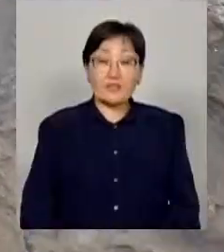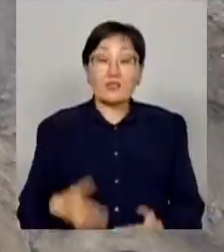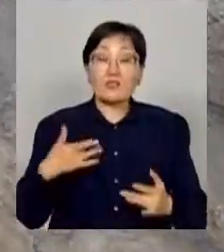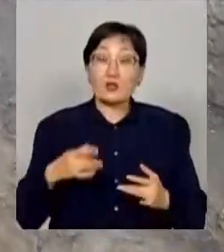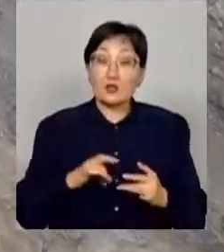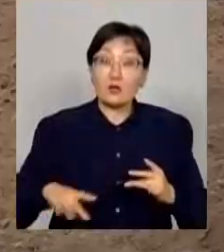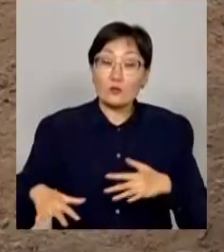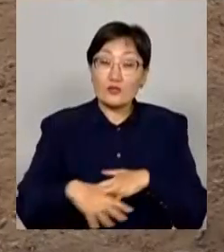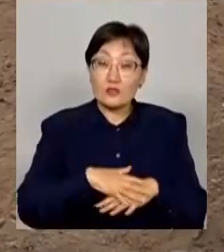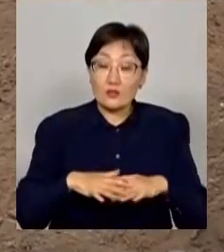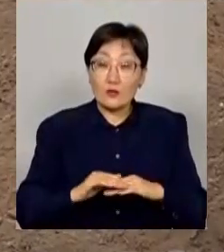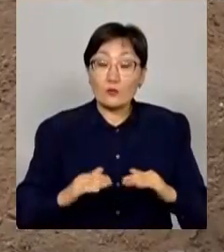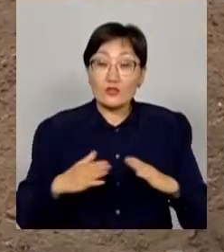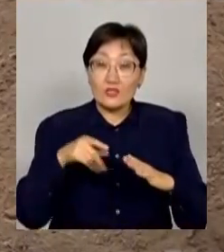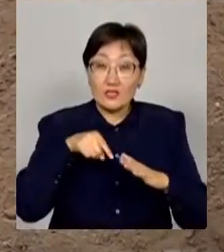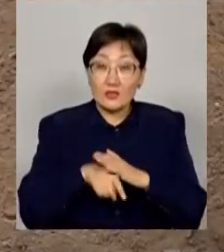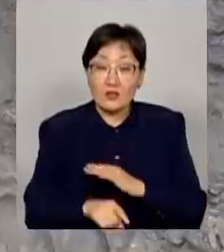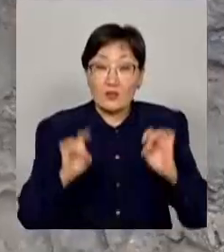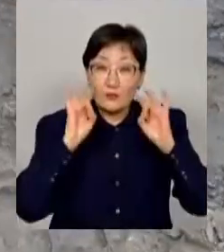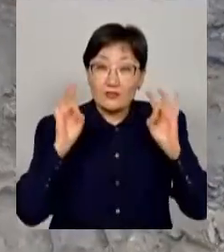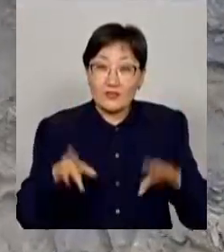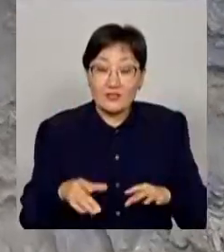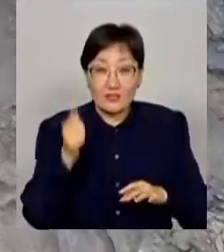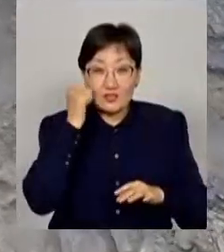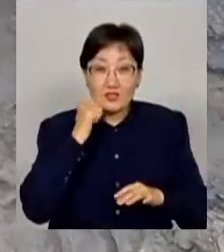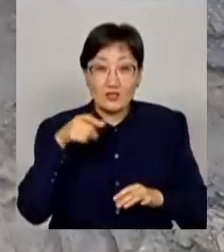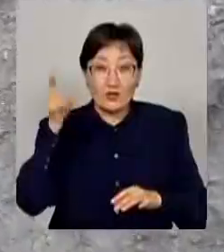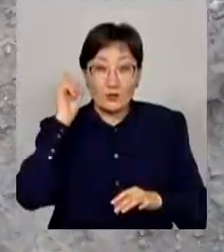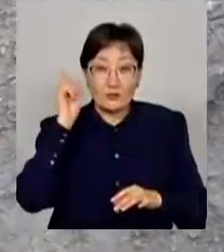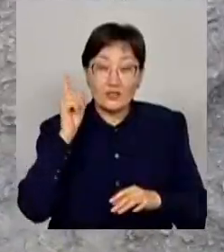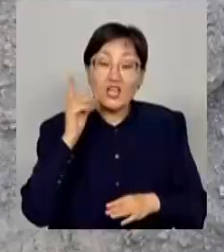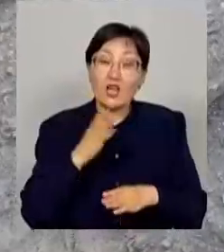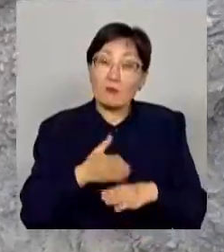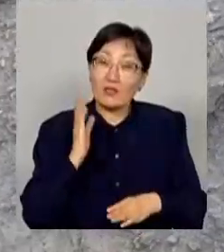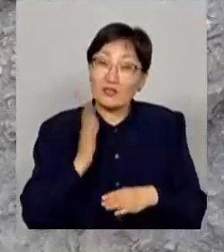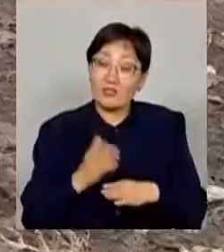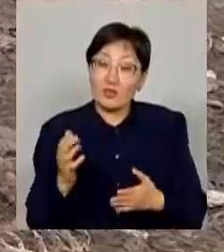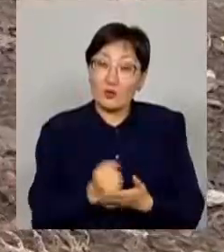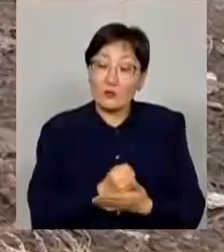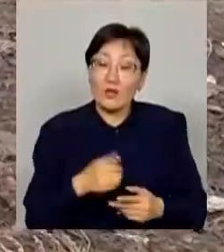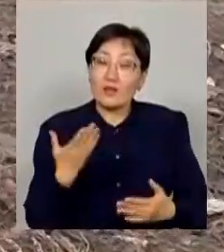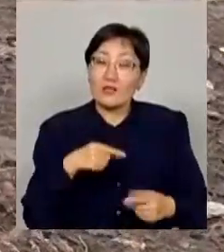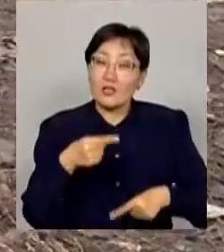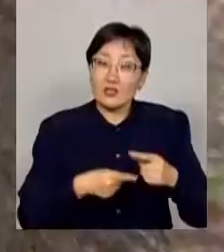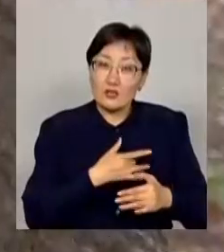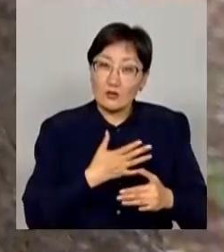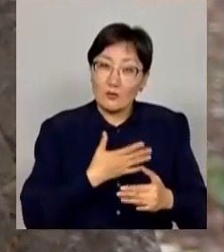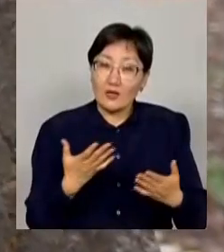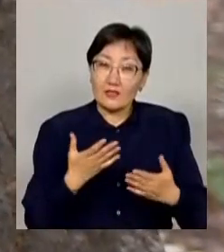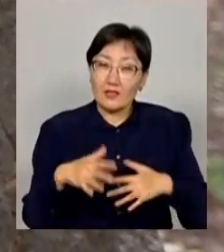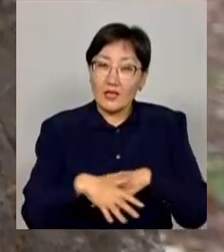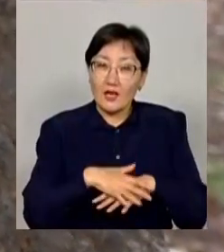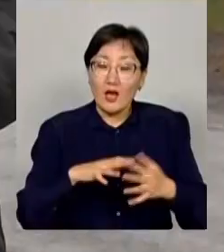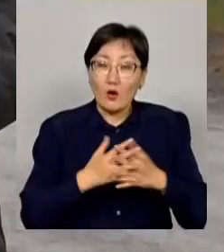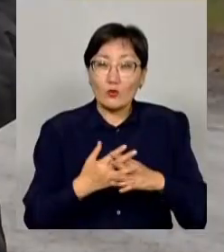Жамбыл ауданының тұрғындары үй ауласынан кездейсоқ ежелгі балбалта тауып алды. Жәдігер қай ғасырға тиесілі, ол туралы ауылда қандай аңыз